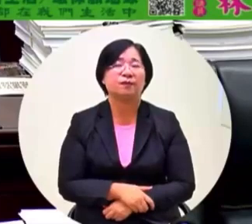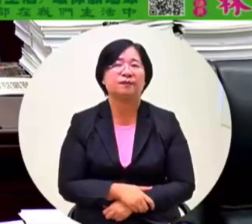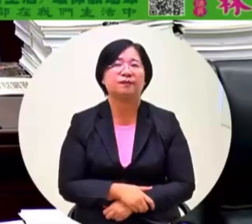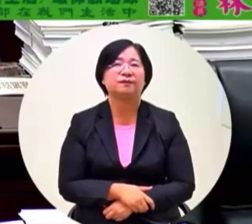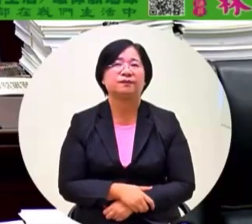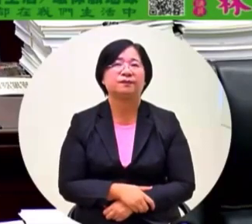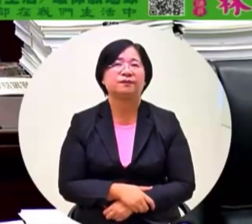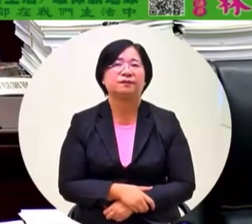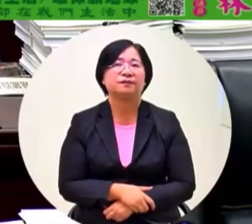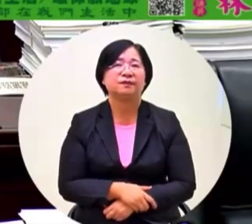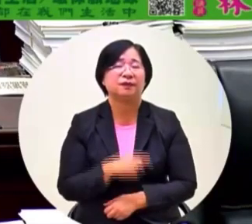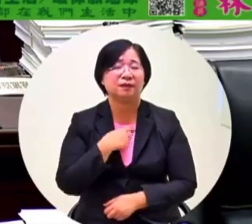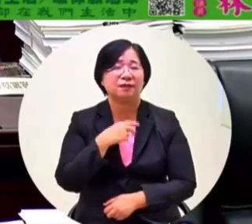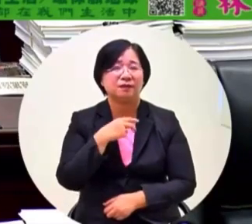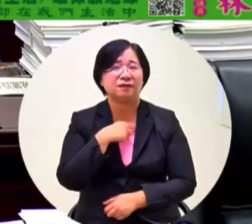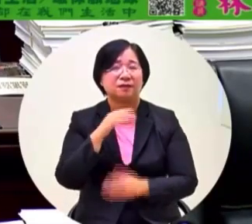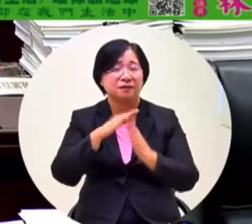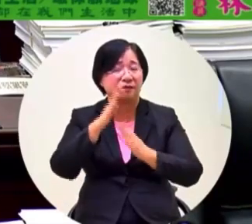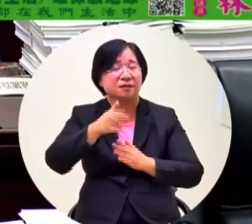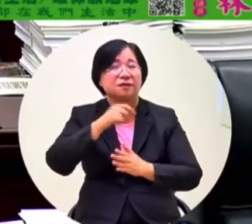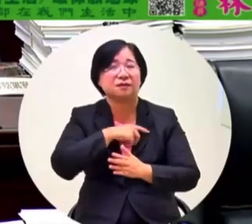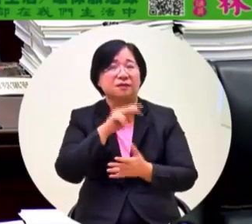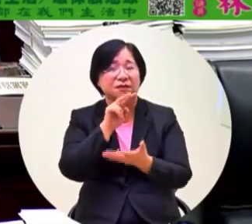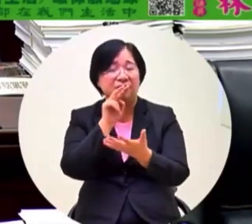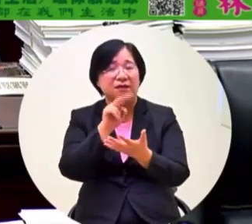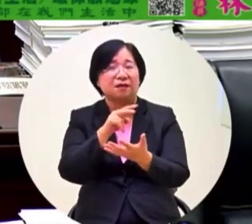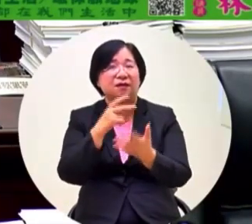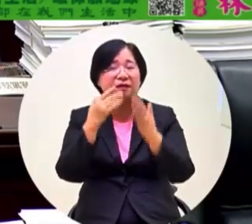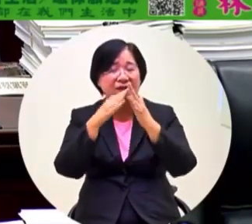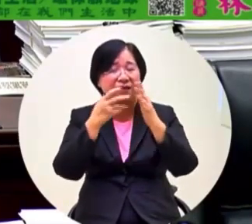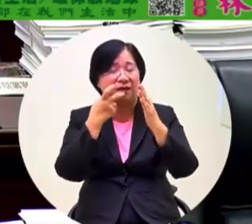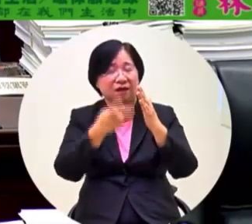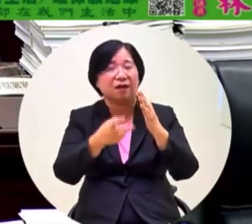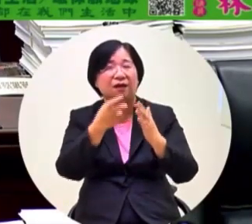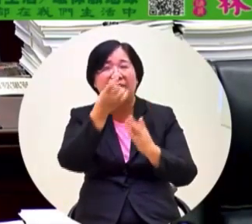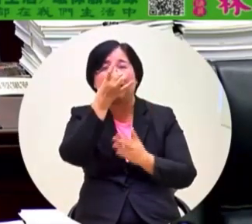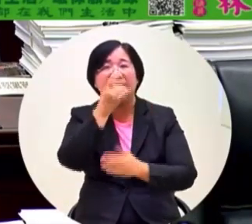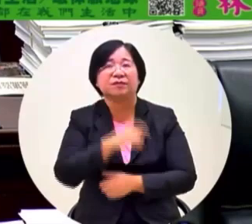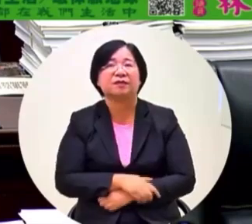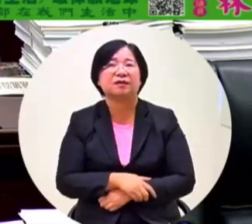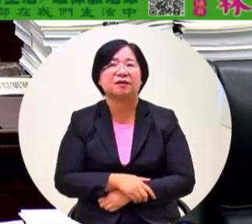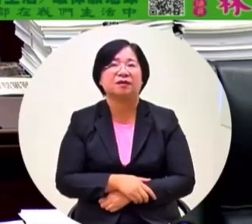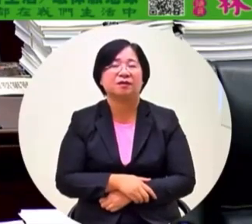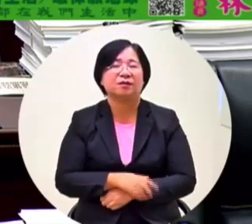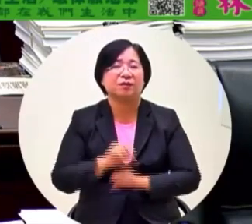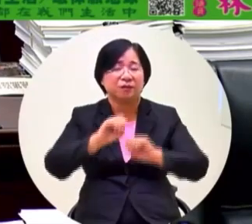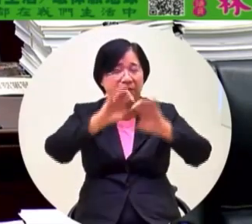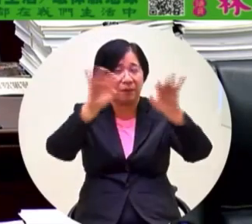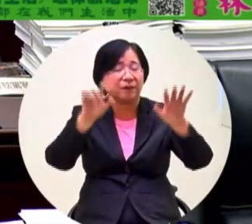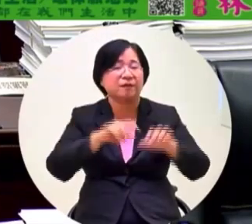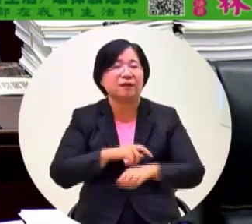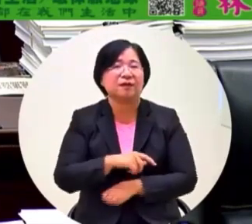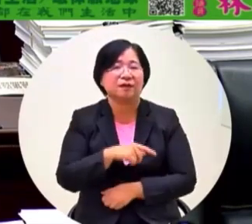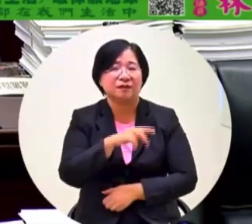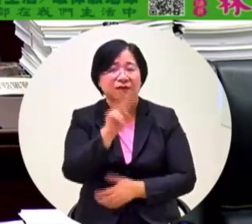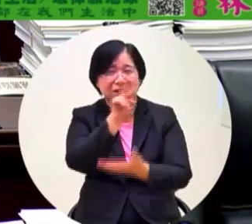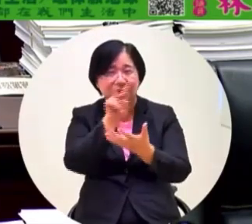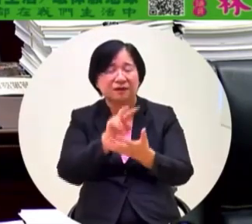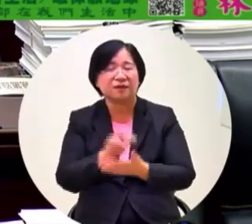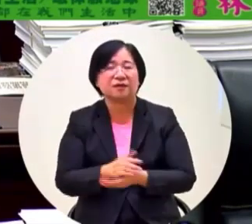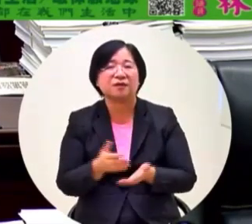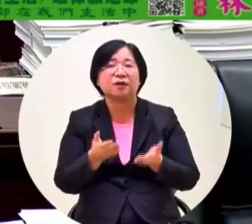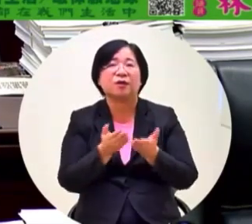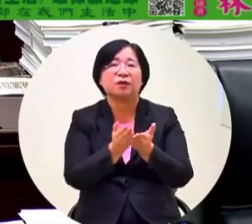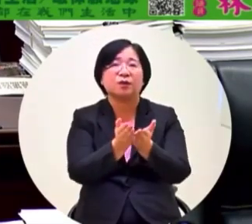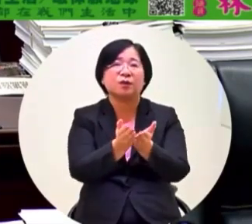看我市长，这个你没有办法去，我照给你看，我用 PowerPoint 秀给你们看。这是我们渔港每年港务公司都给